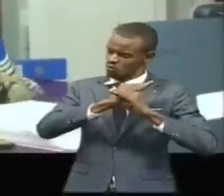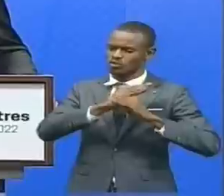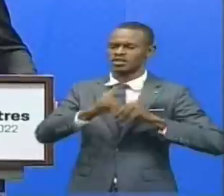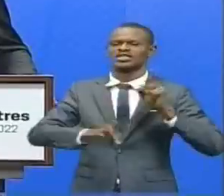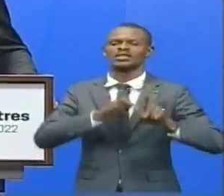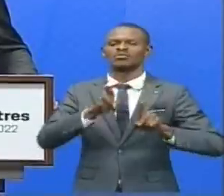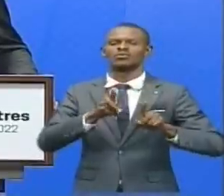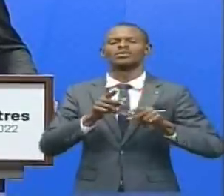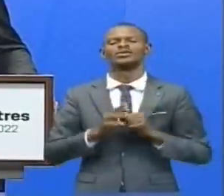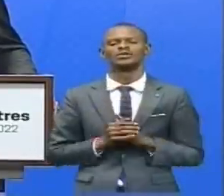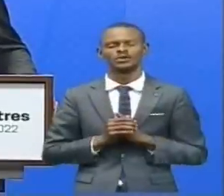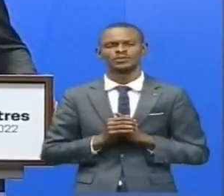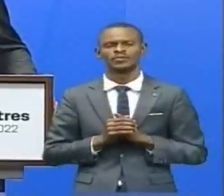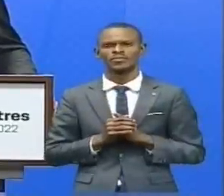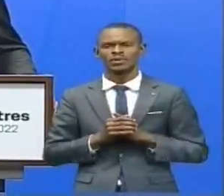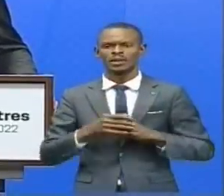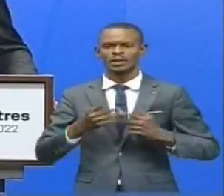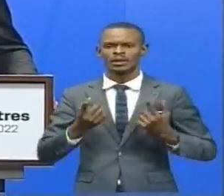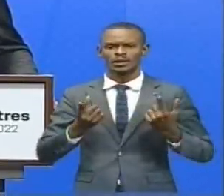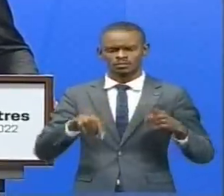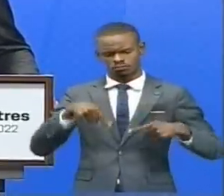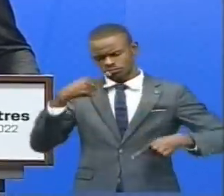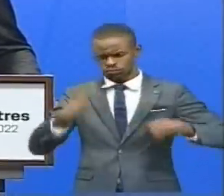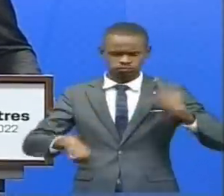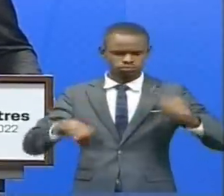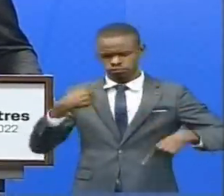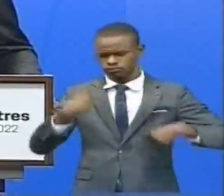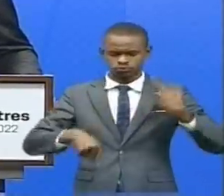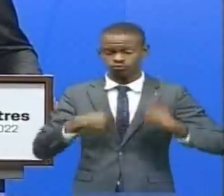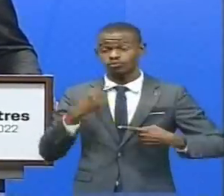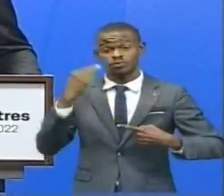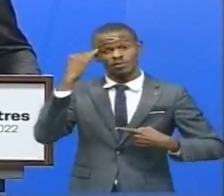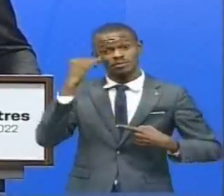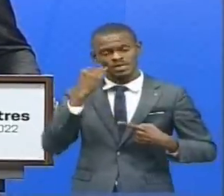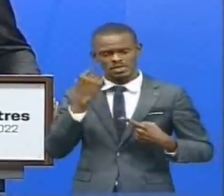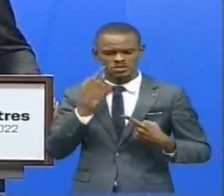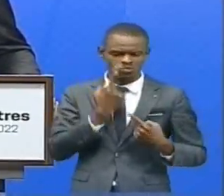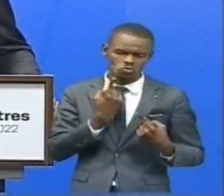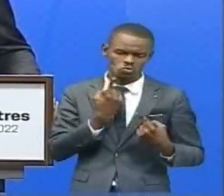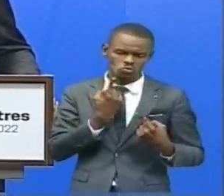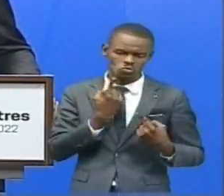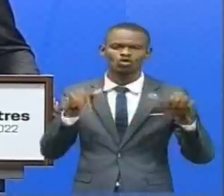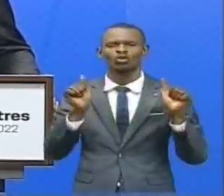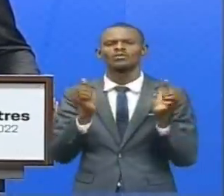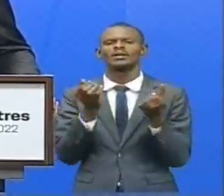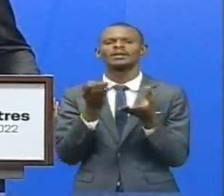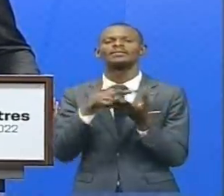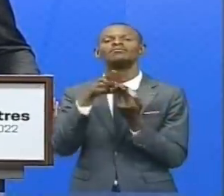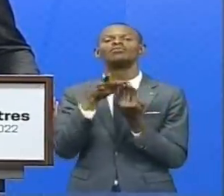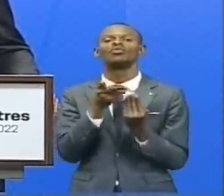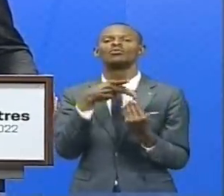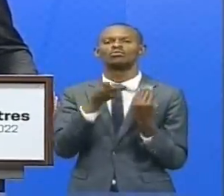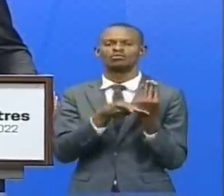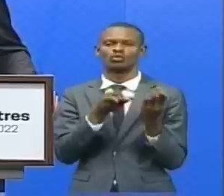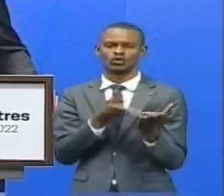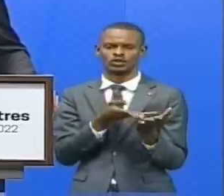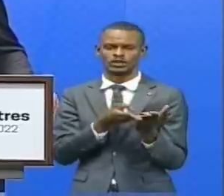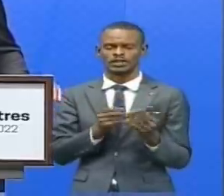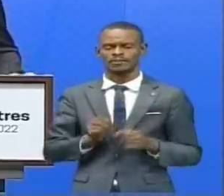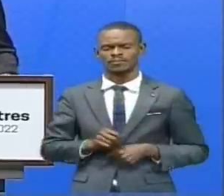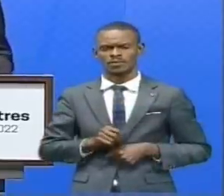sécuritaires. Après débat et délibération, le Conseil a adopté ce projet de décret.